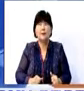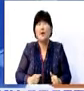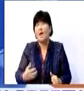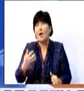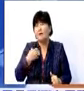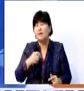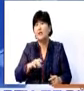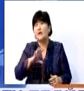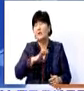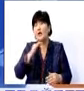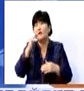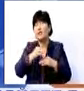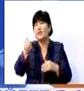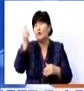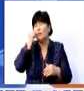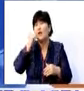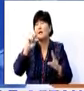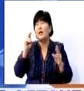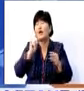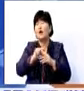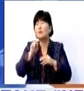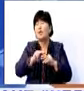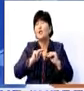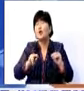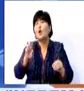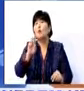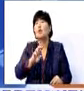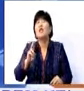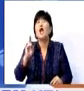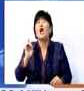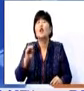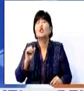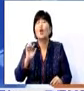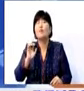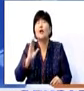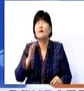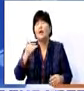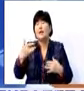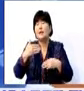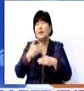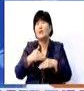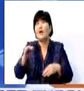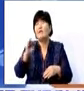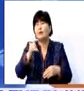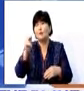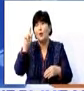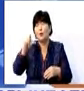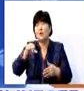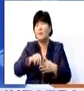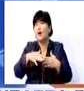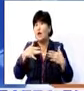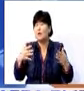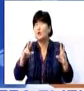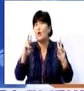В Кызылорде состоялся вечер памяти хореографа и педагога Булата Каржаубаева. На сцене областной филармонии его ученики представили